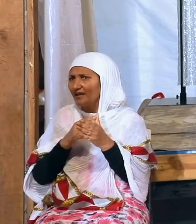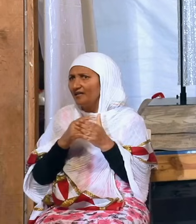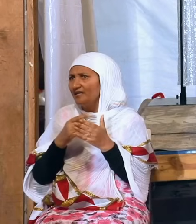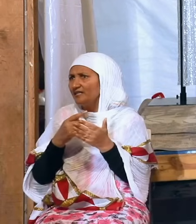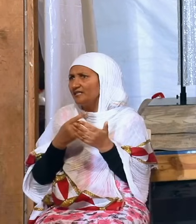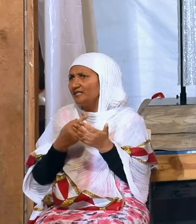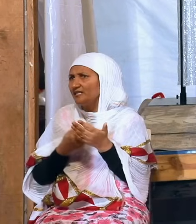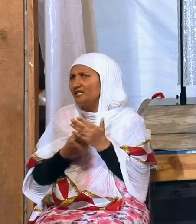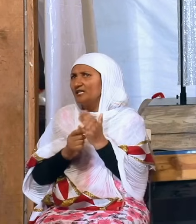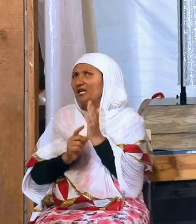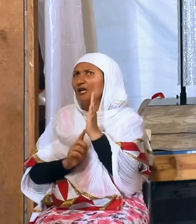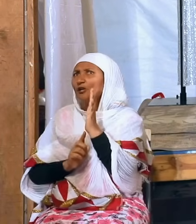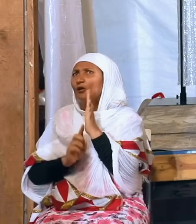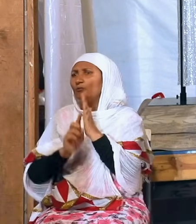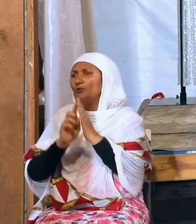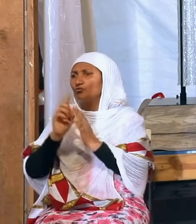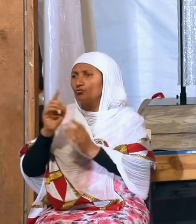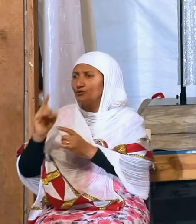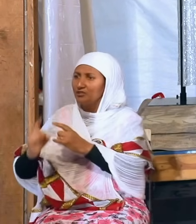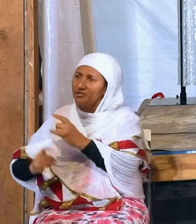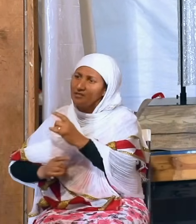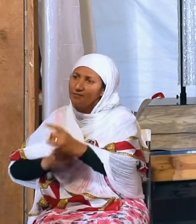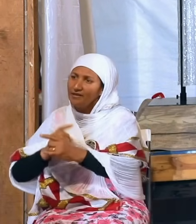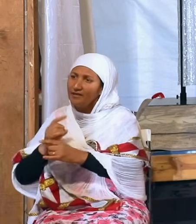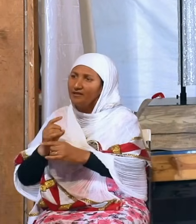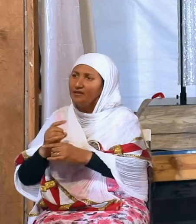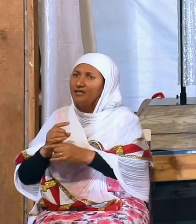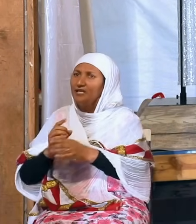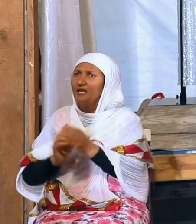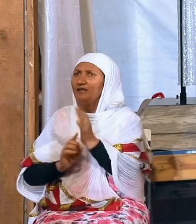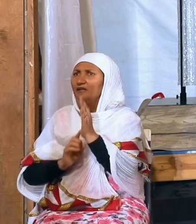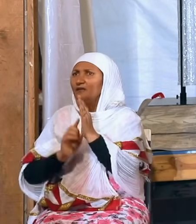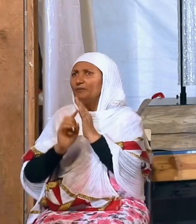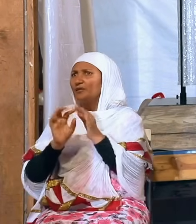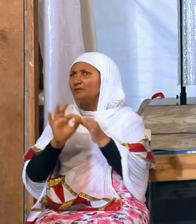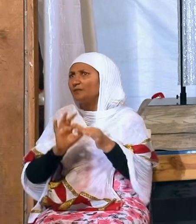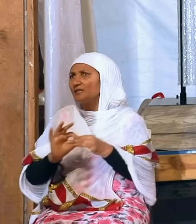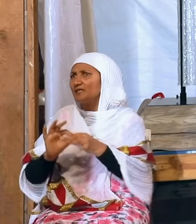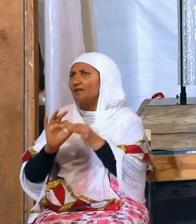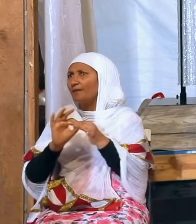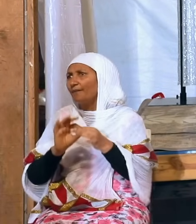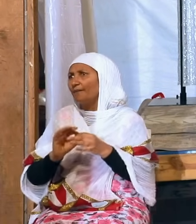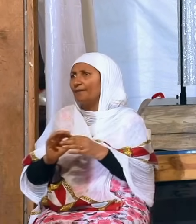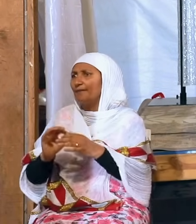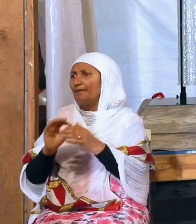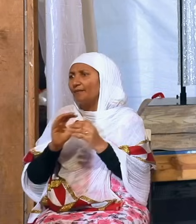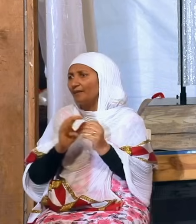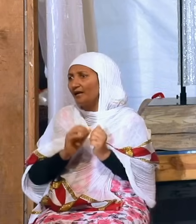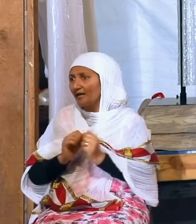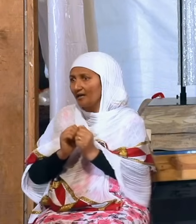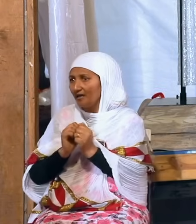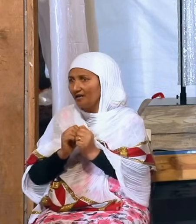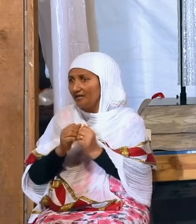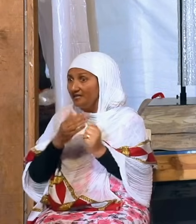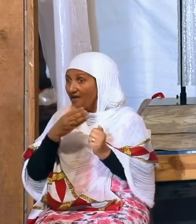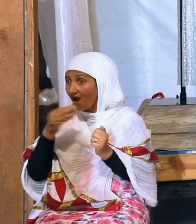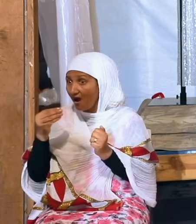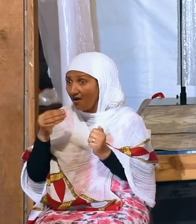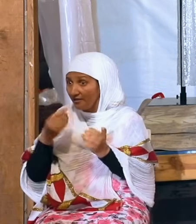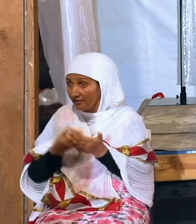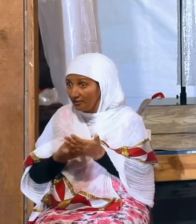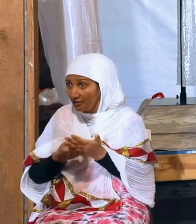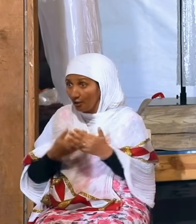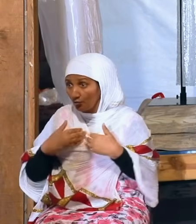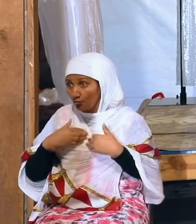ሰዎች ያደጋችሁበት ዘመን ያደግንበት ማህበረሰብና ሁኔታና አሁን እዚህ ልጆች የሚያድጉበት ሁኔታ የሰማይና የምድር